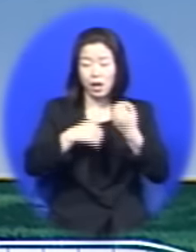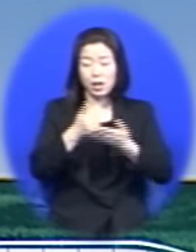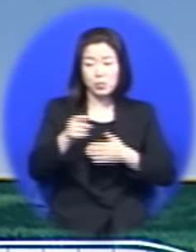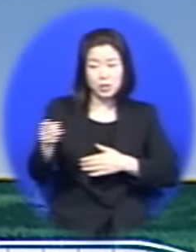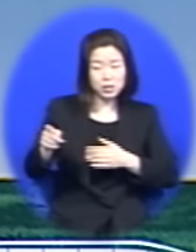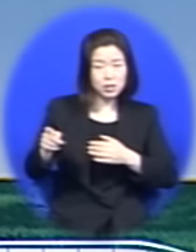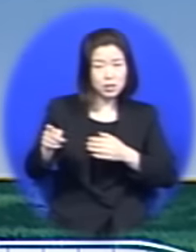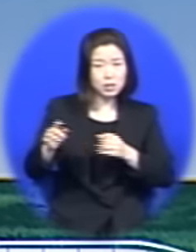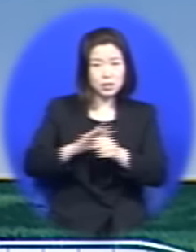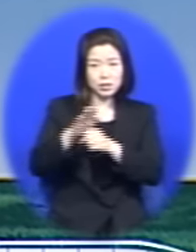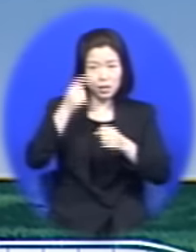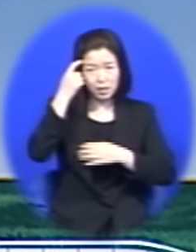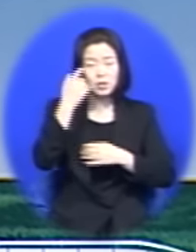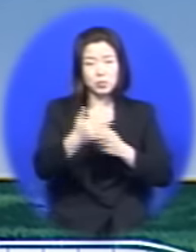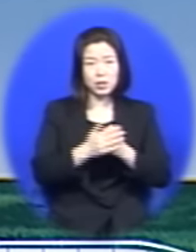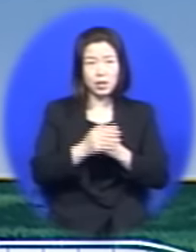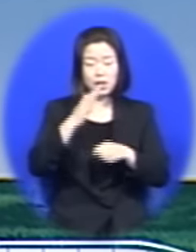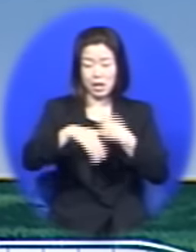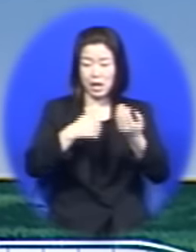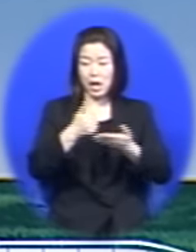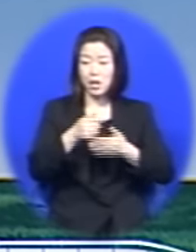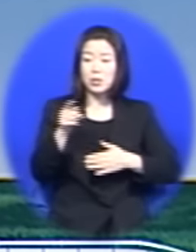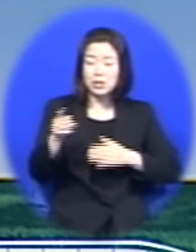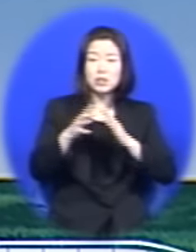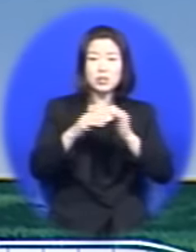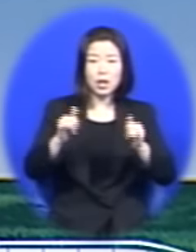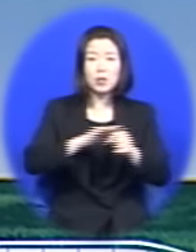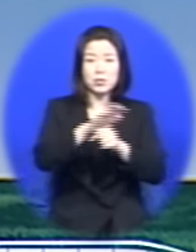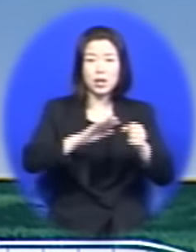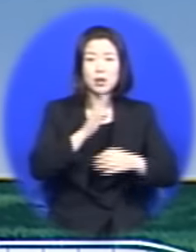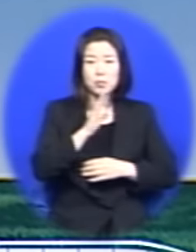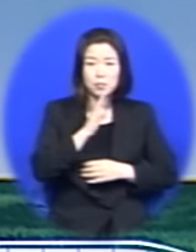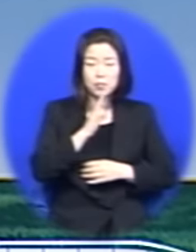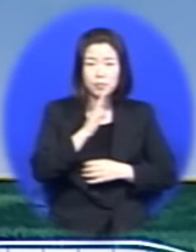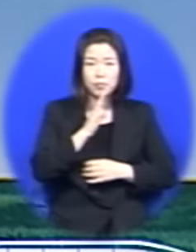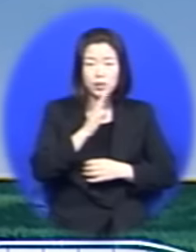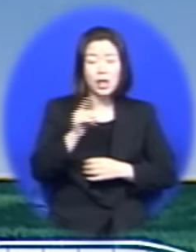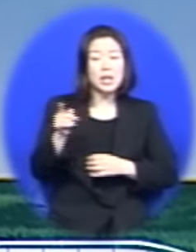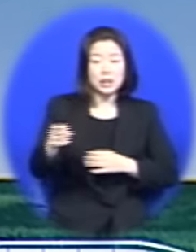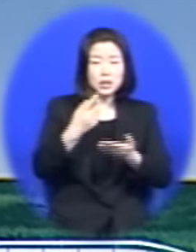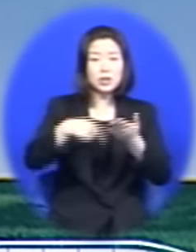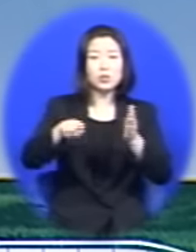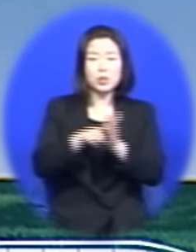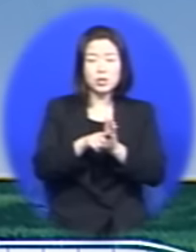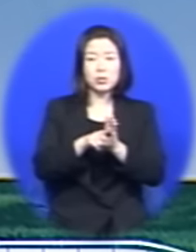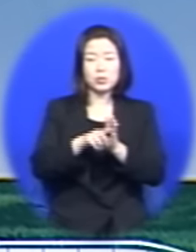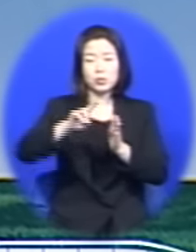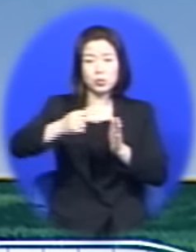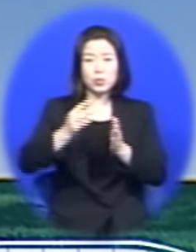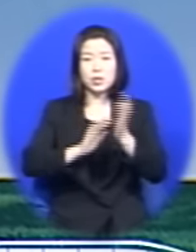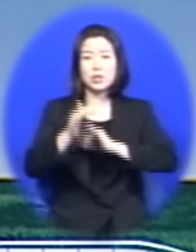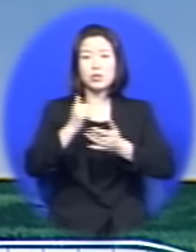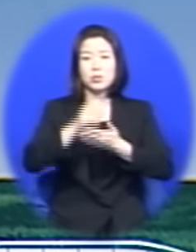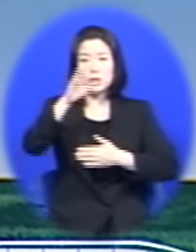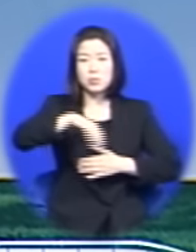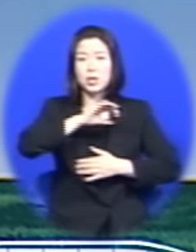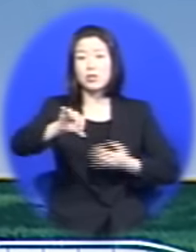사랑하십니까? 하나님이 그를 사랑하신대요. 그를 위해서도 예수님이 십자가에